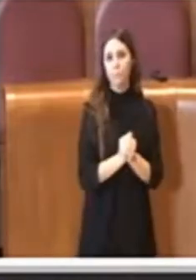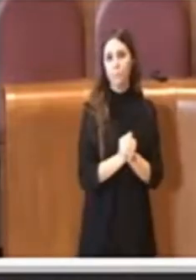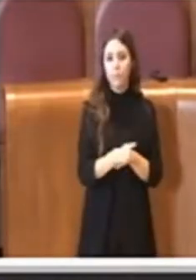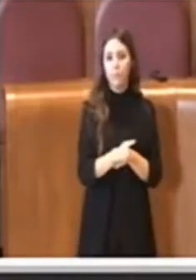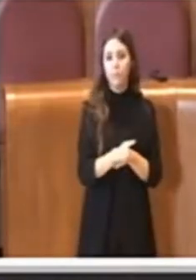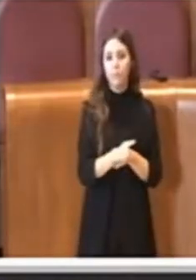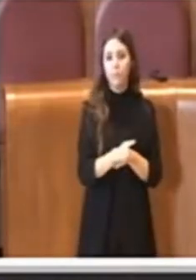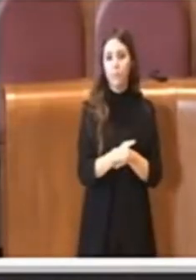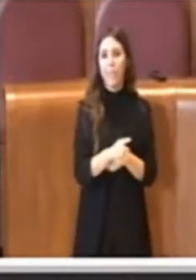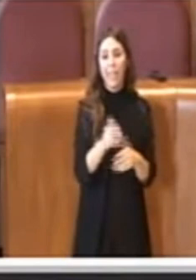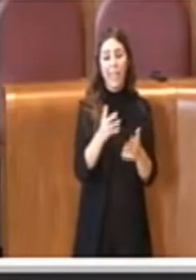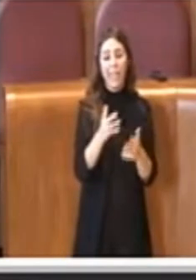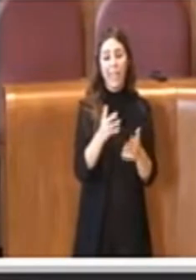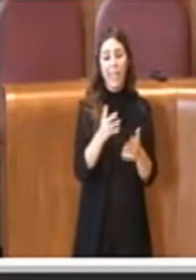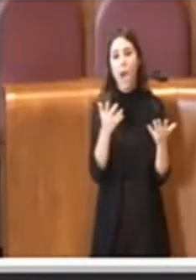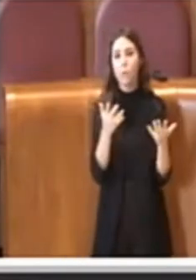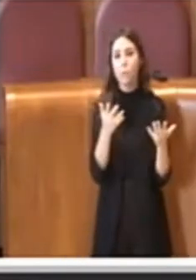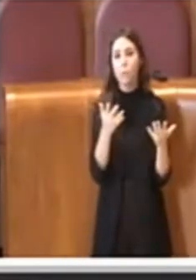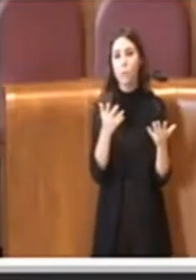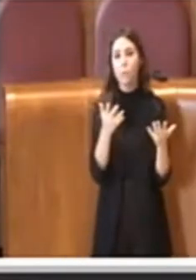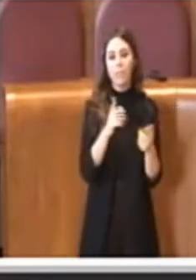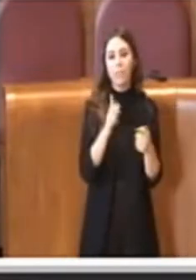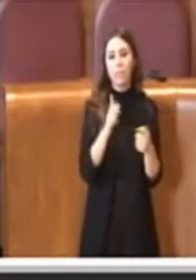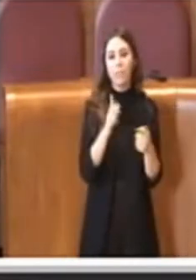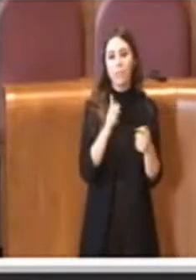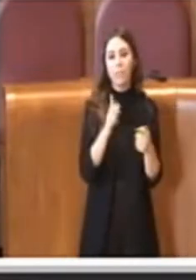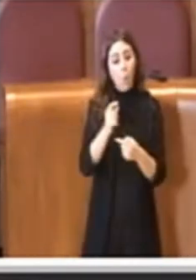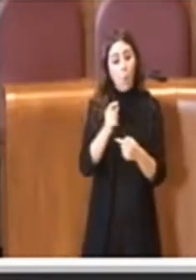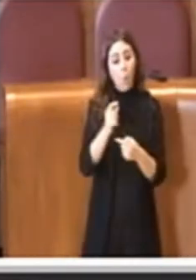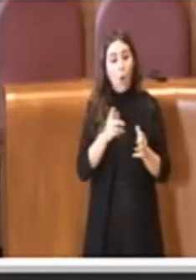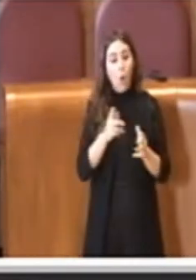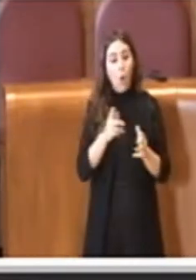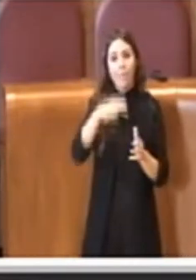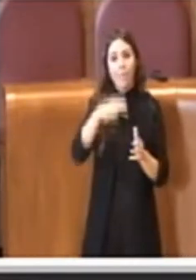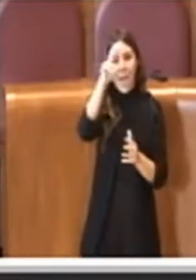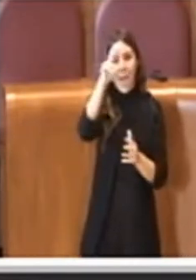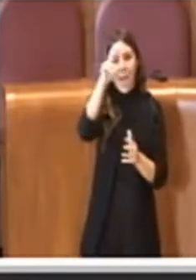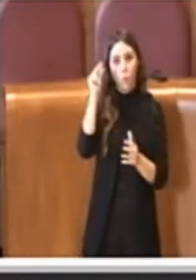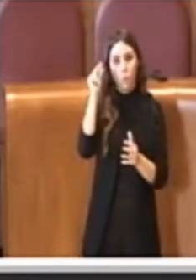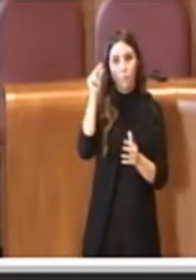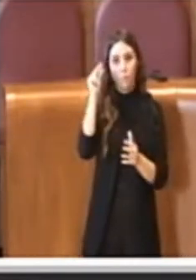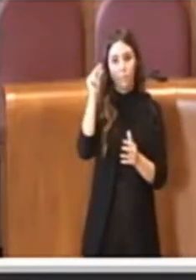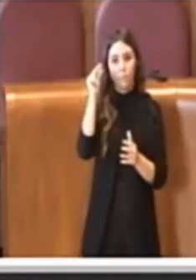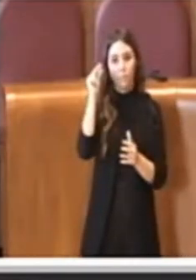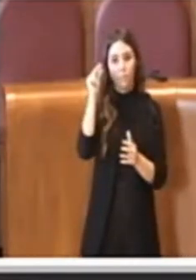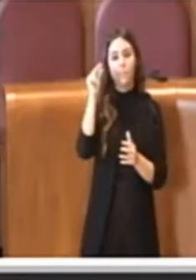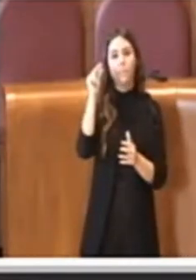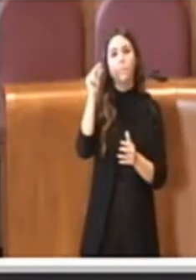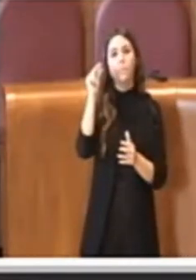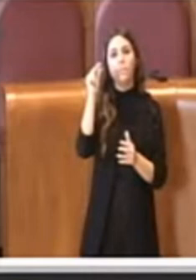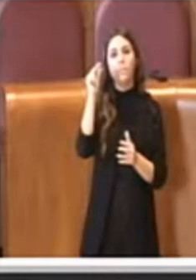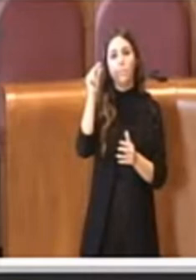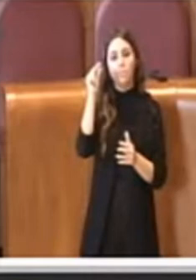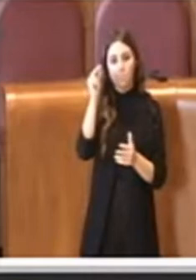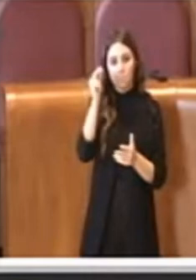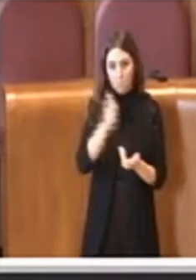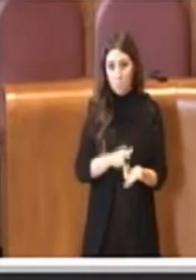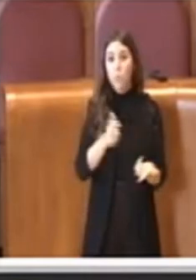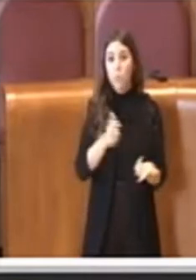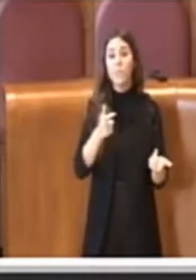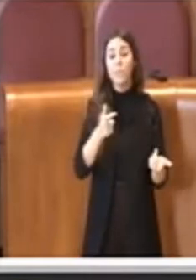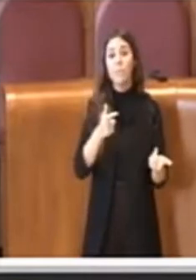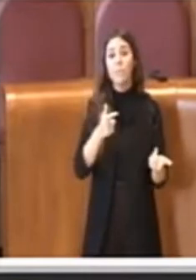è evidentemente la dimostrazione che era nostra volontà riconoscerlo, perché Roma Capitale avrebbe anche potuto,